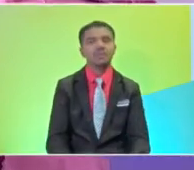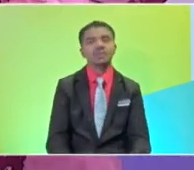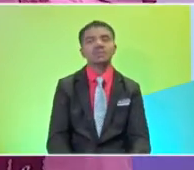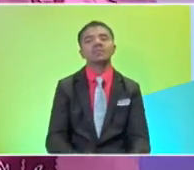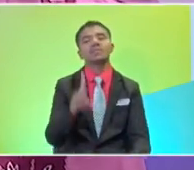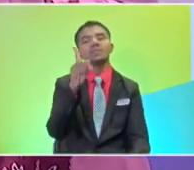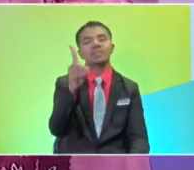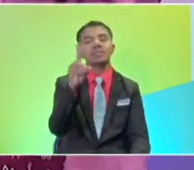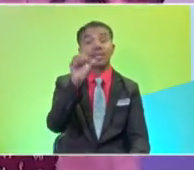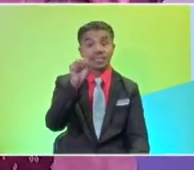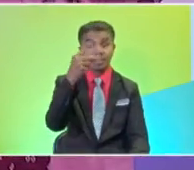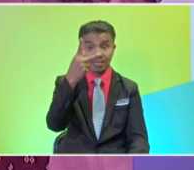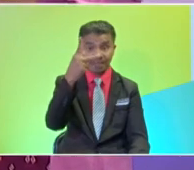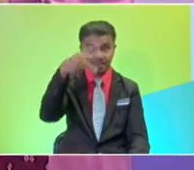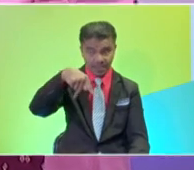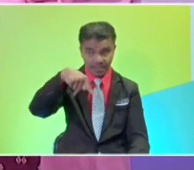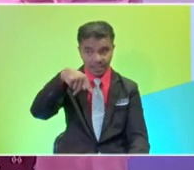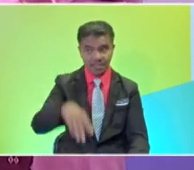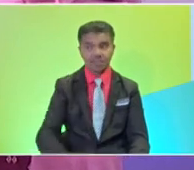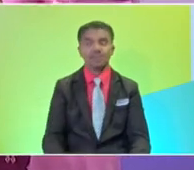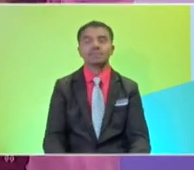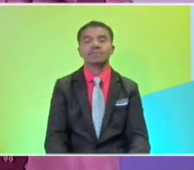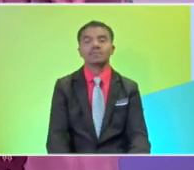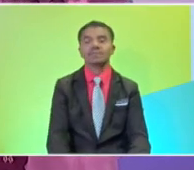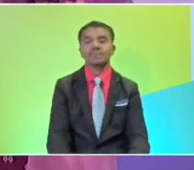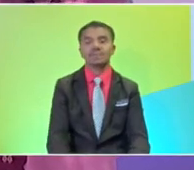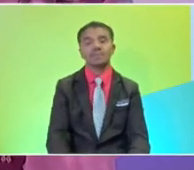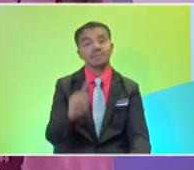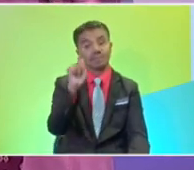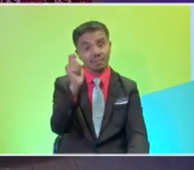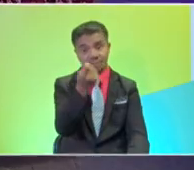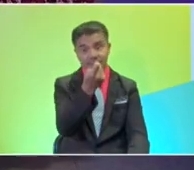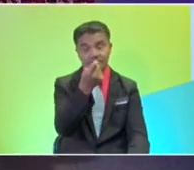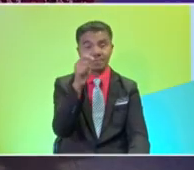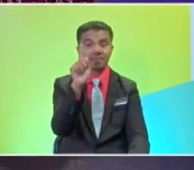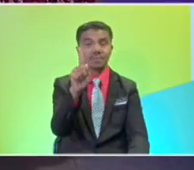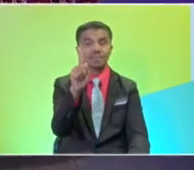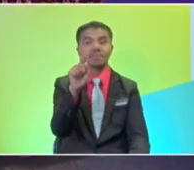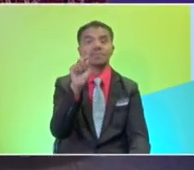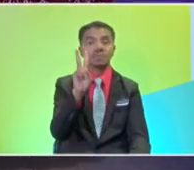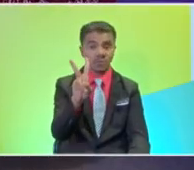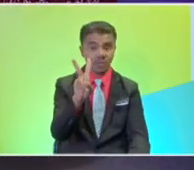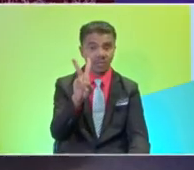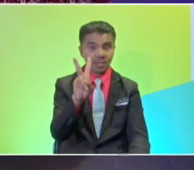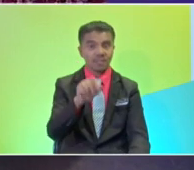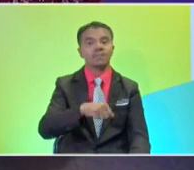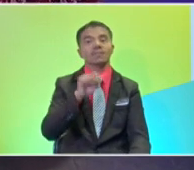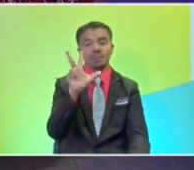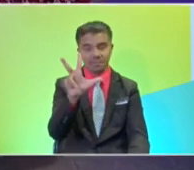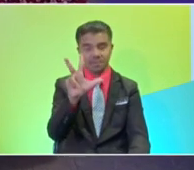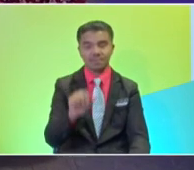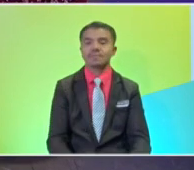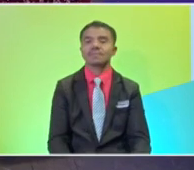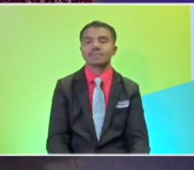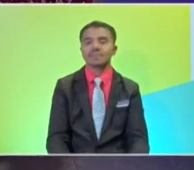tertera di sana itu ada satu dua dan tiga bagi tingkatan satu asanatul Ula asanataniah wasanatulalisah